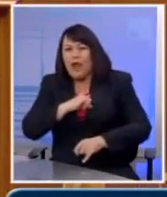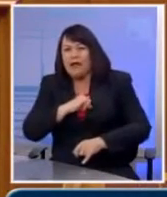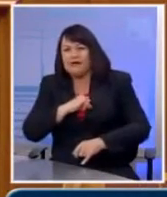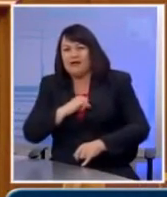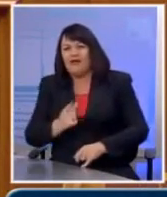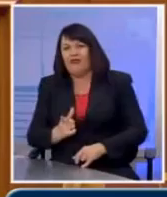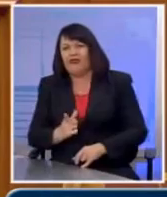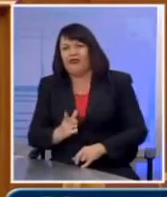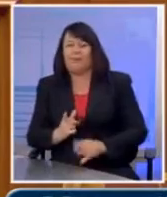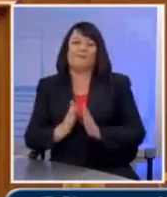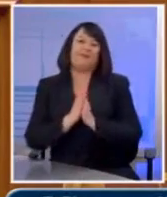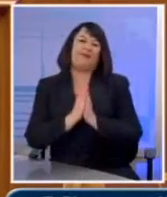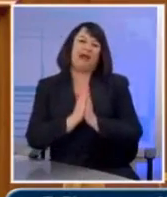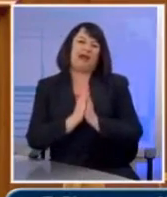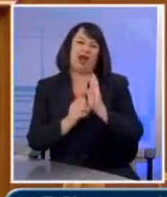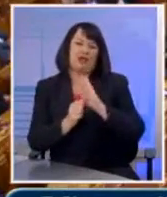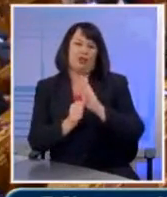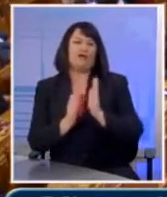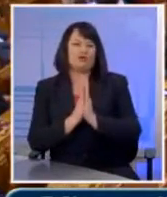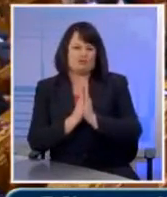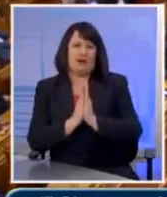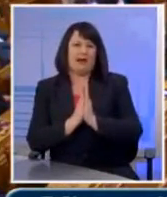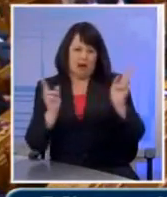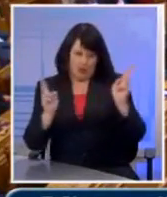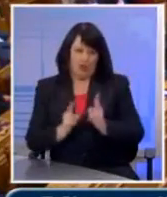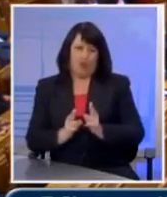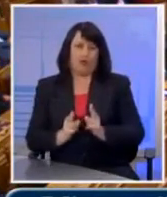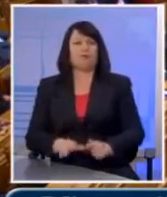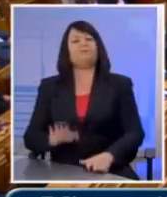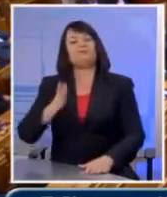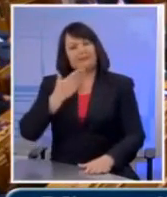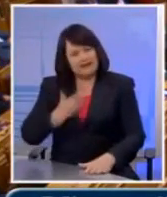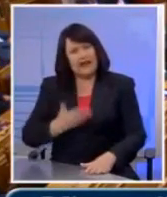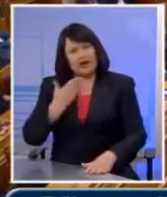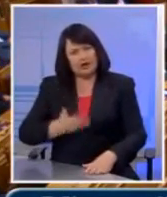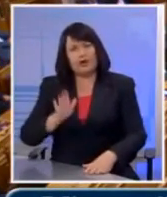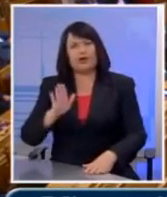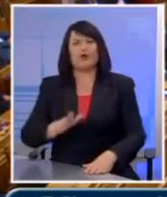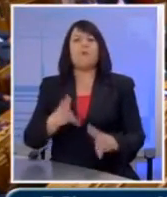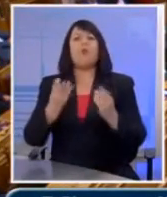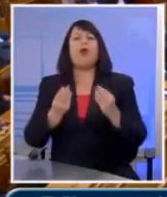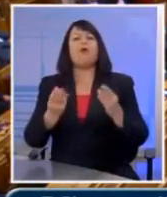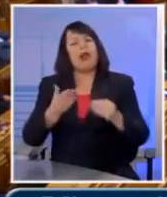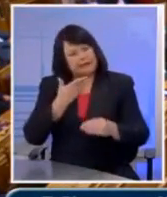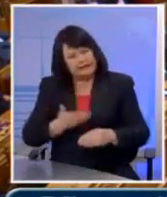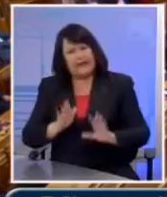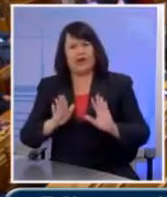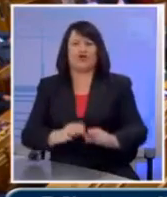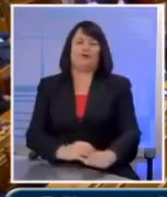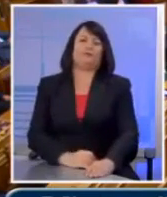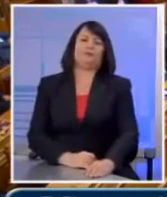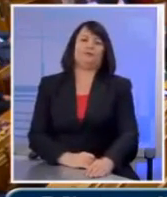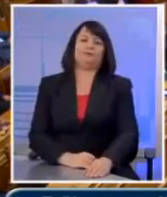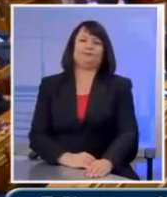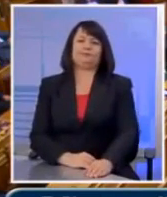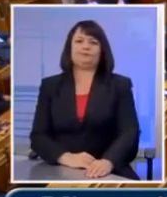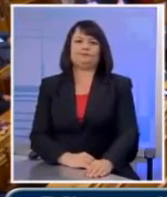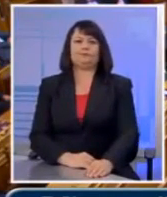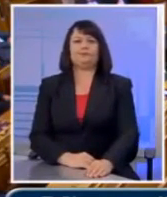Παρακαλώ κύριε Υπουργέ να συμπυκνώσετε. Τελειώνω κύριε Πρόεδρε, μόνο ότι έχω να πω πάρα πολλά.